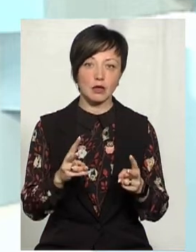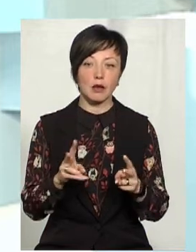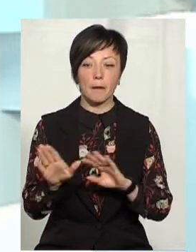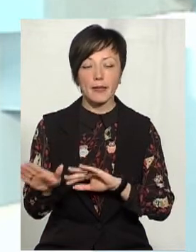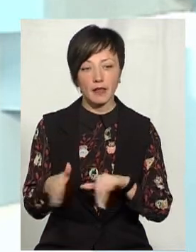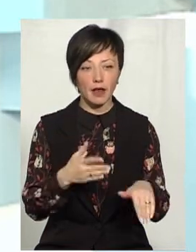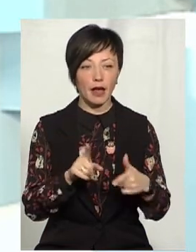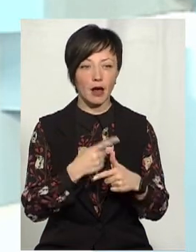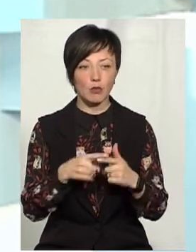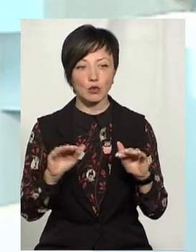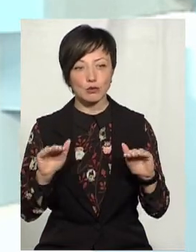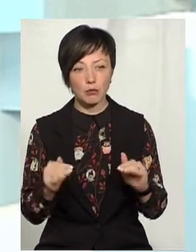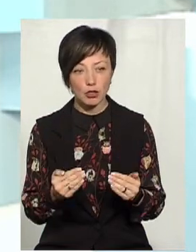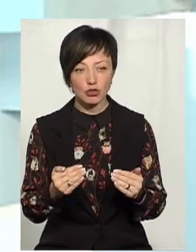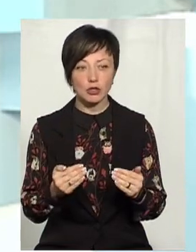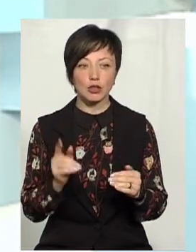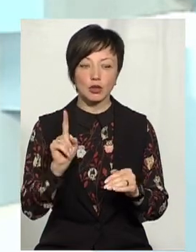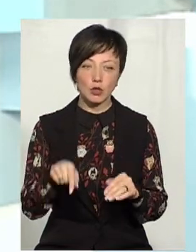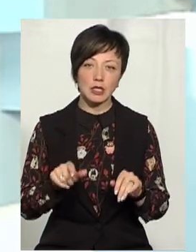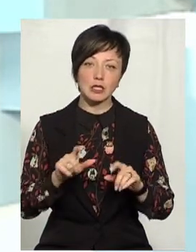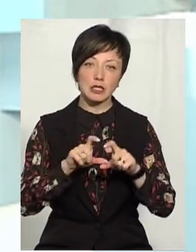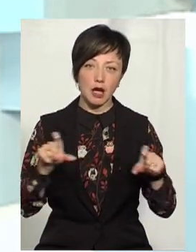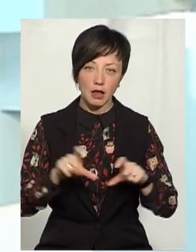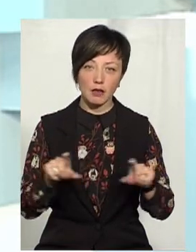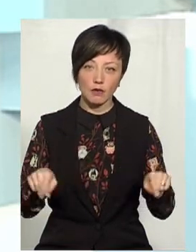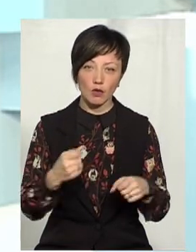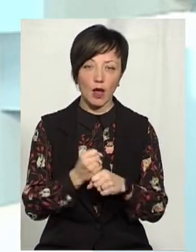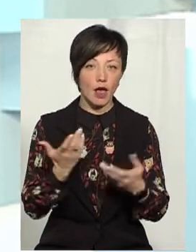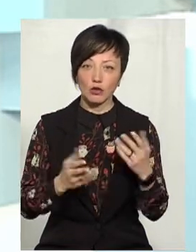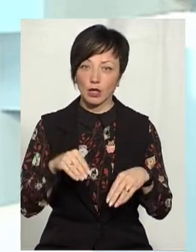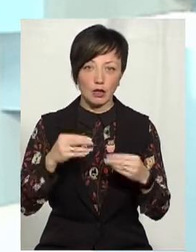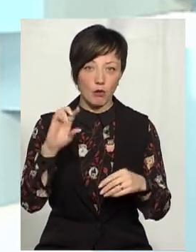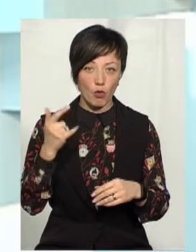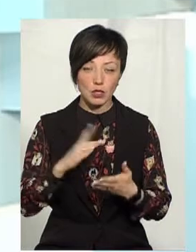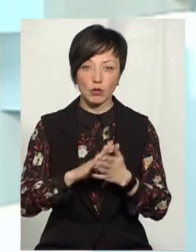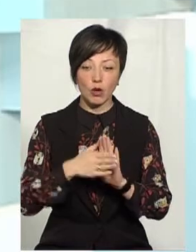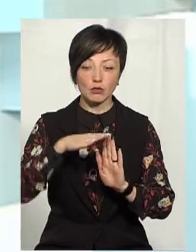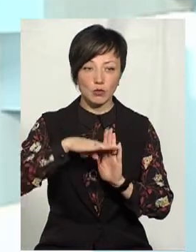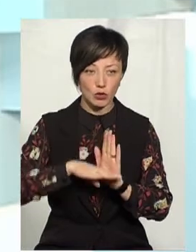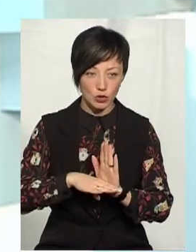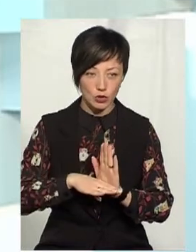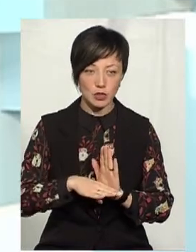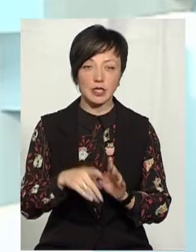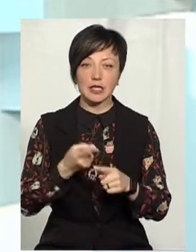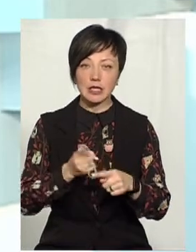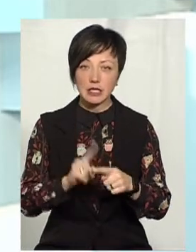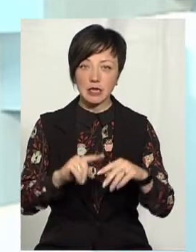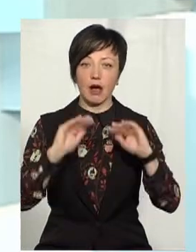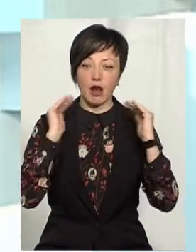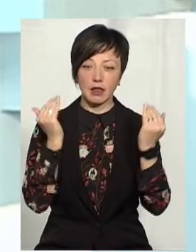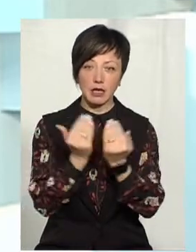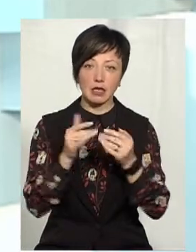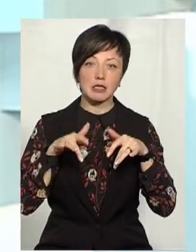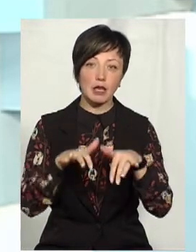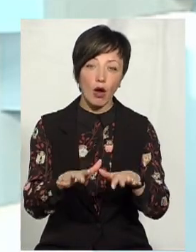мине або зменшиться, то тоді заклади відновлять свою роботу. Якщо, не дай Бог, ситуація буде ускладнюватися, тоді ці карантинні заходи можуть